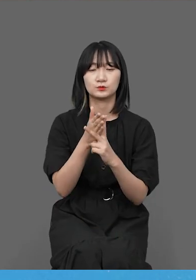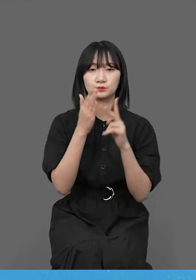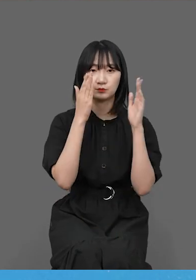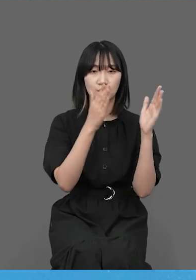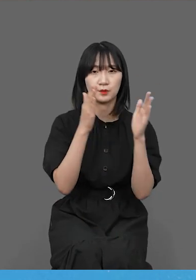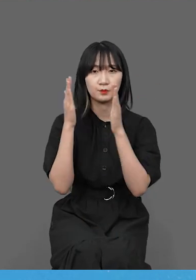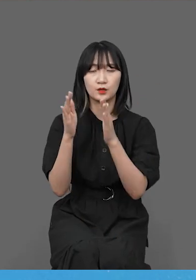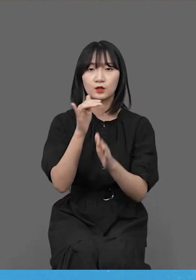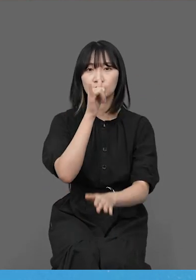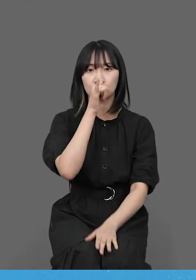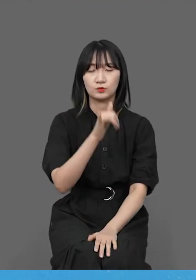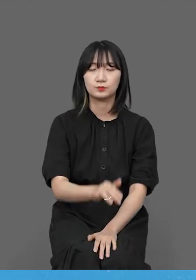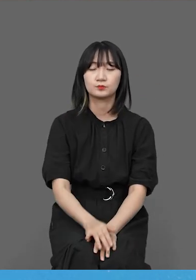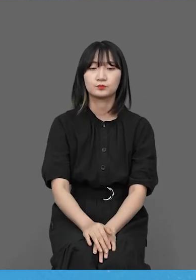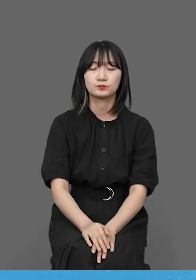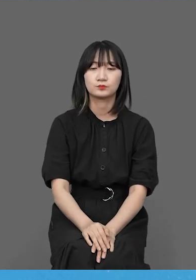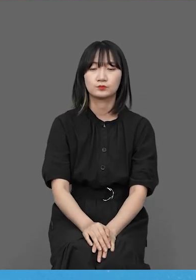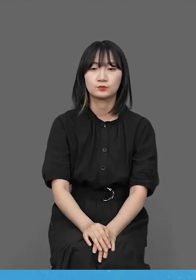방향의 표지판을